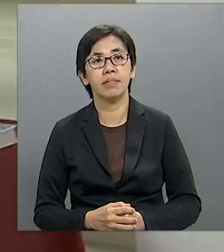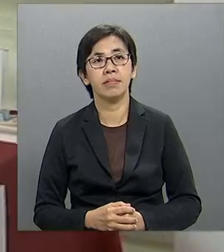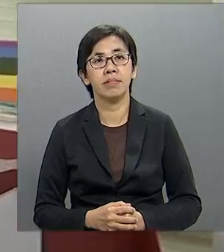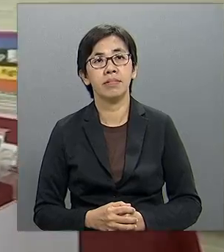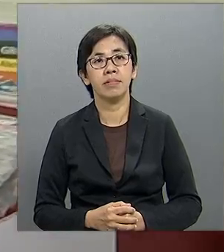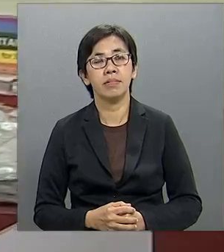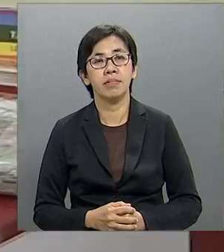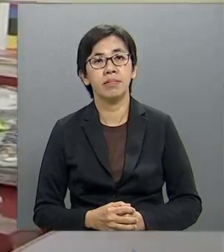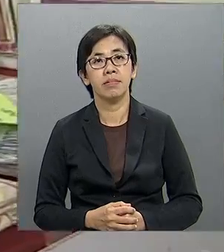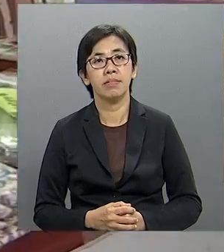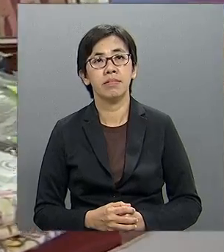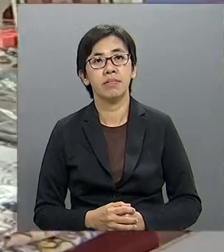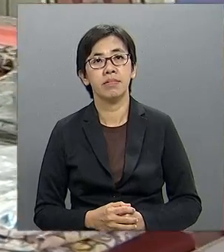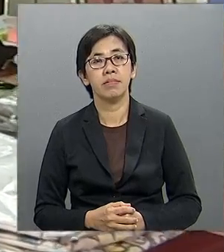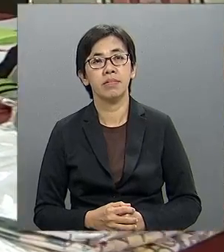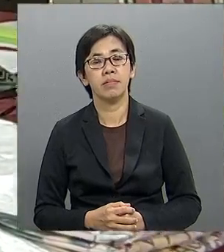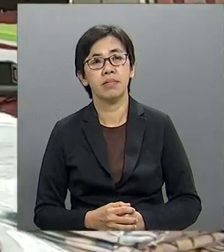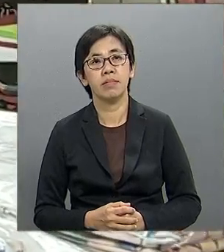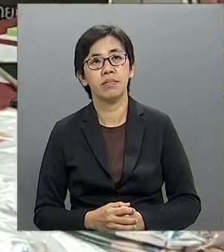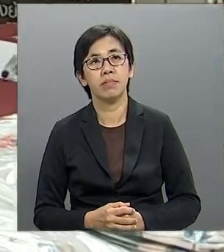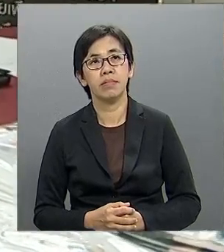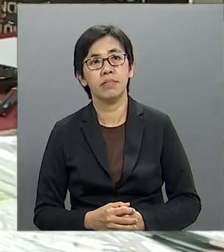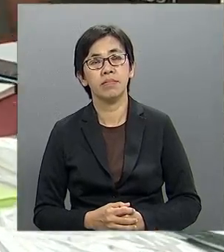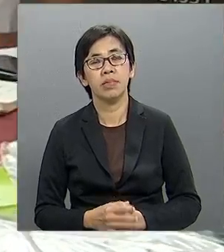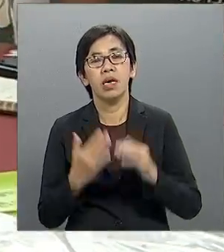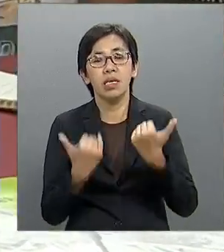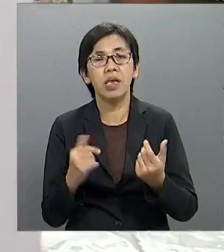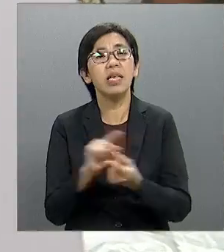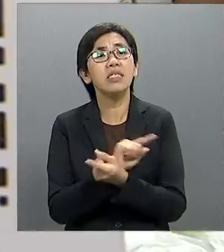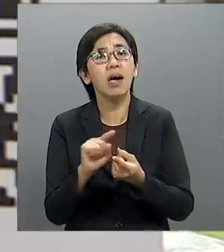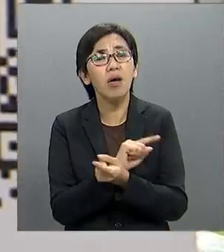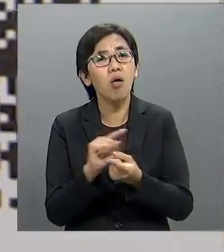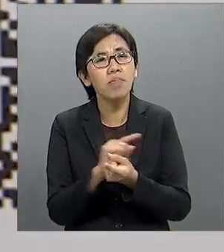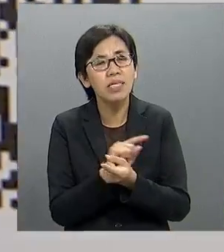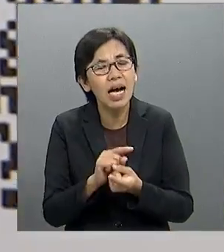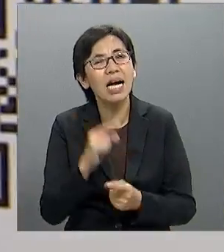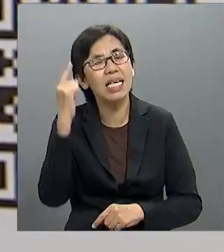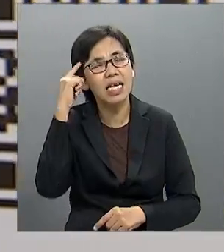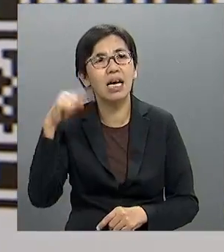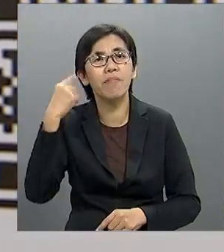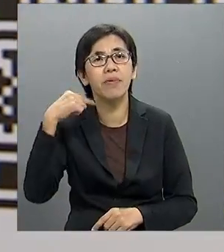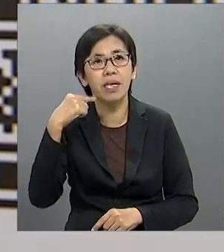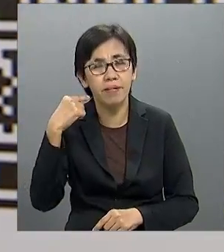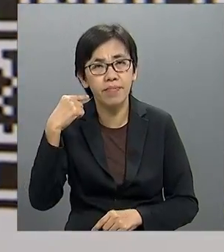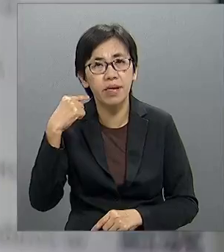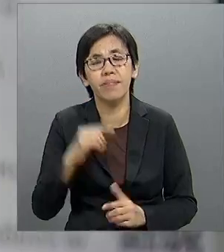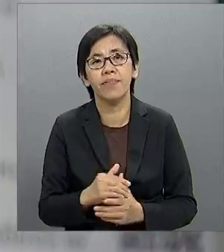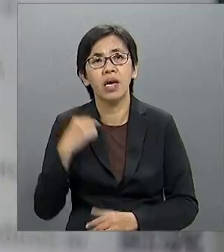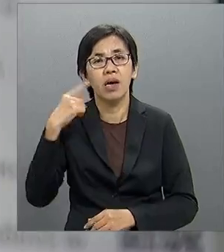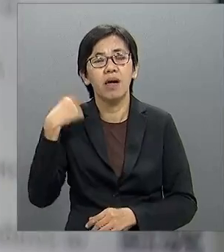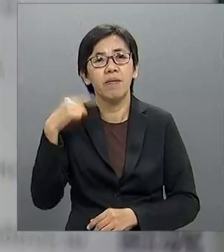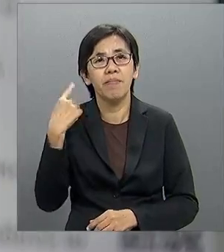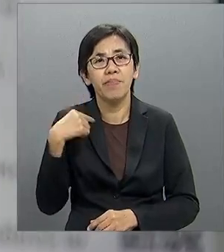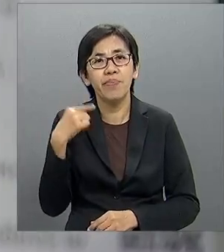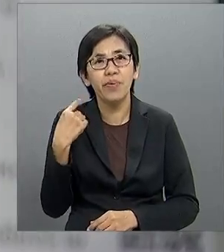เชิญเรามองว่าตอนนี้เนี่ยสังคมเองก็ยังให้เรื่องผู้หญิงยังคงเป็นผู้หญิงที่เป็นน่าจะ